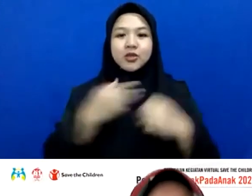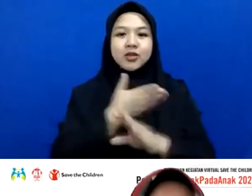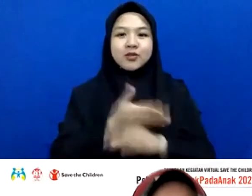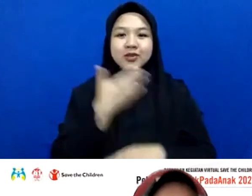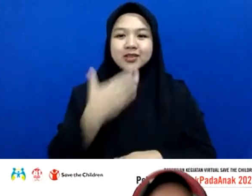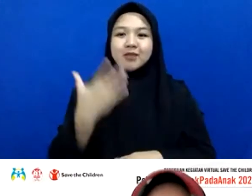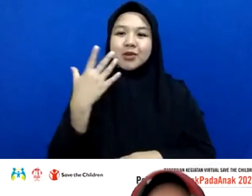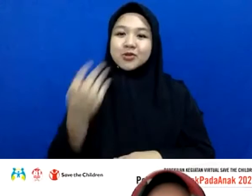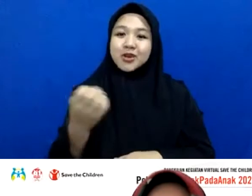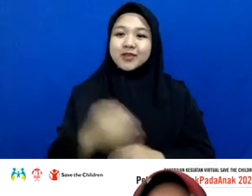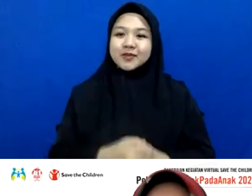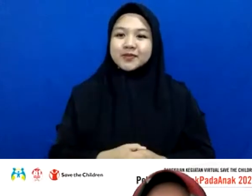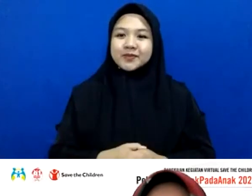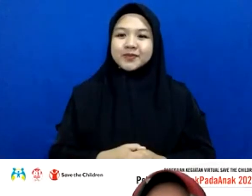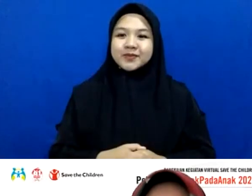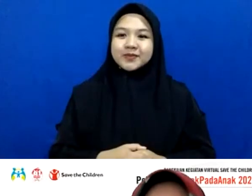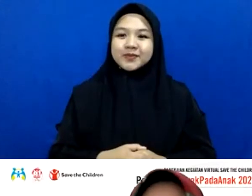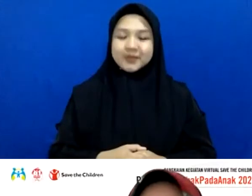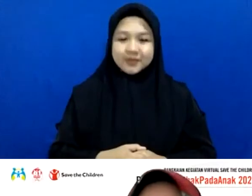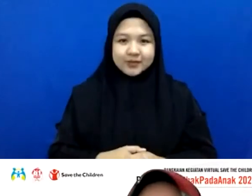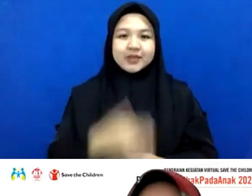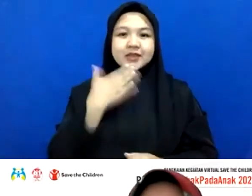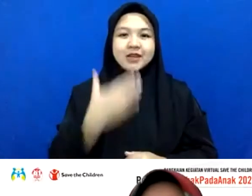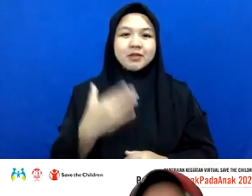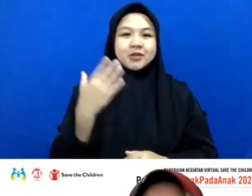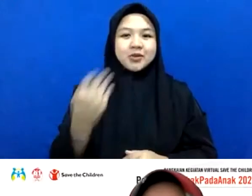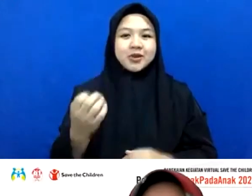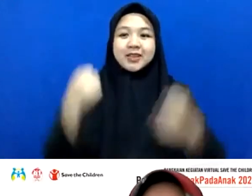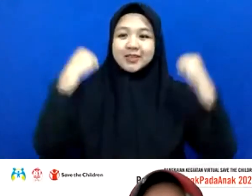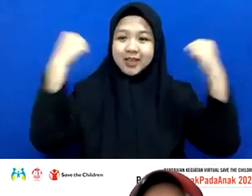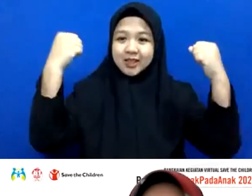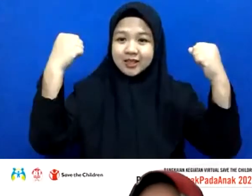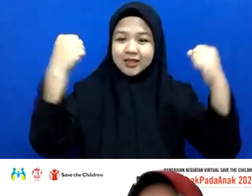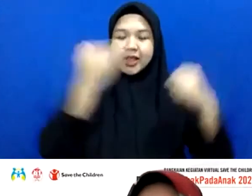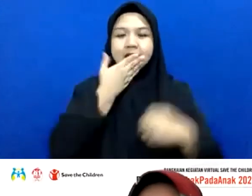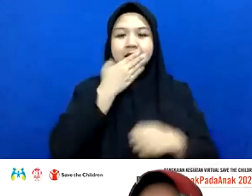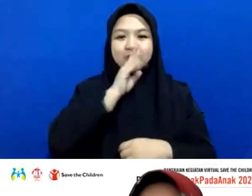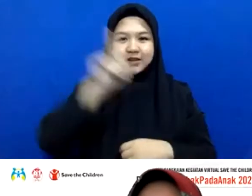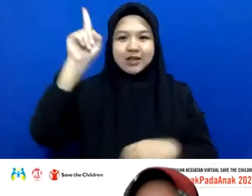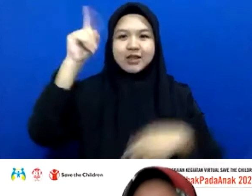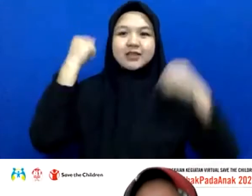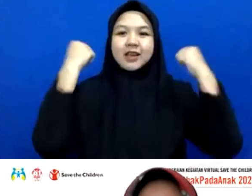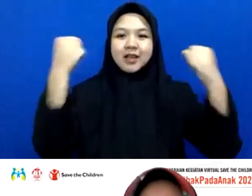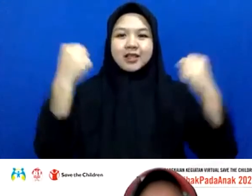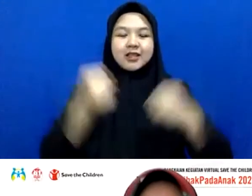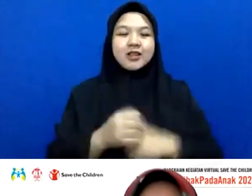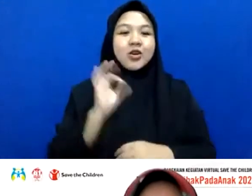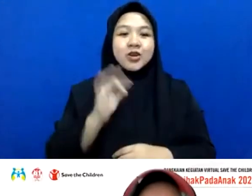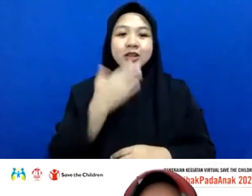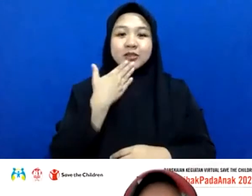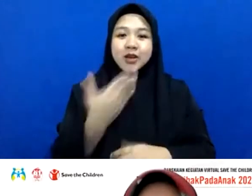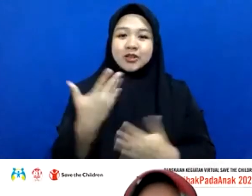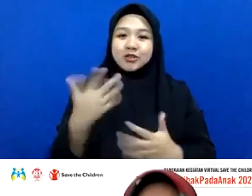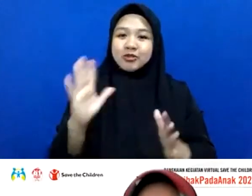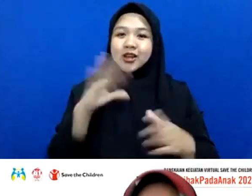Mas Jumali. Mbak Esti. Sehat Mas? Alhamdulillah sehat Mbak Esti. Oke, terima kasih Mas Jumali sudah